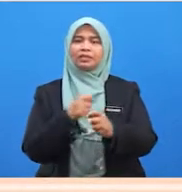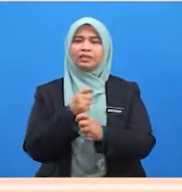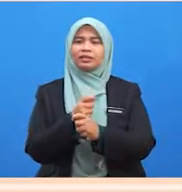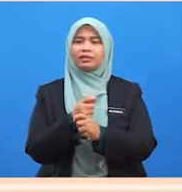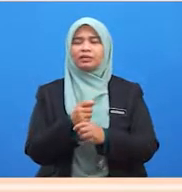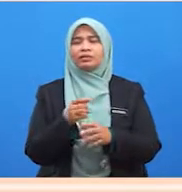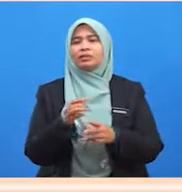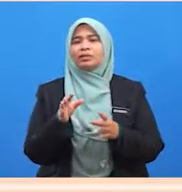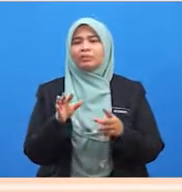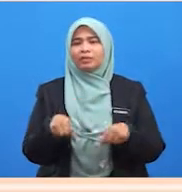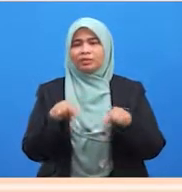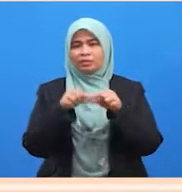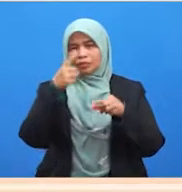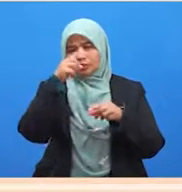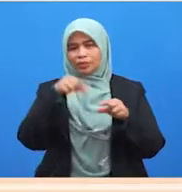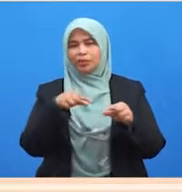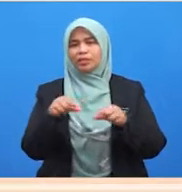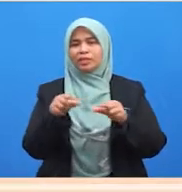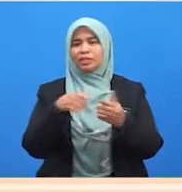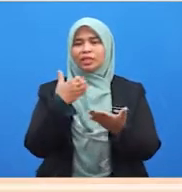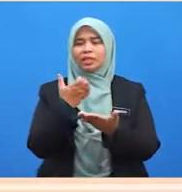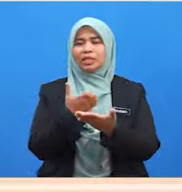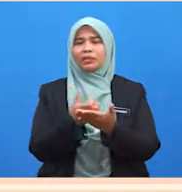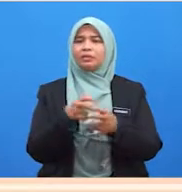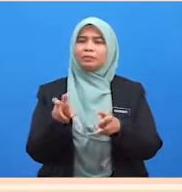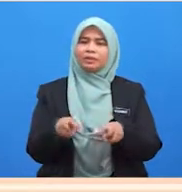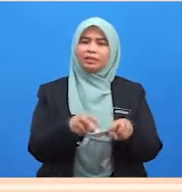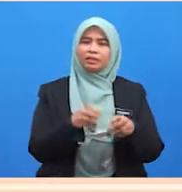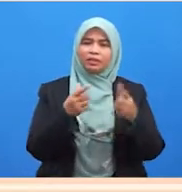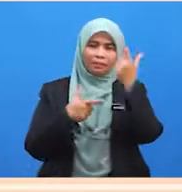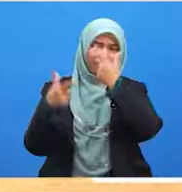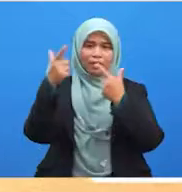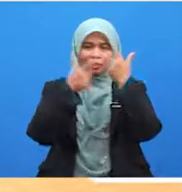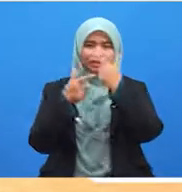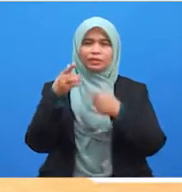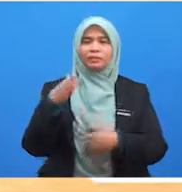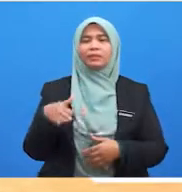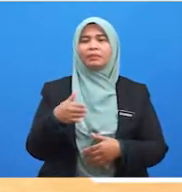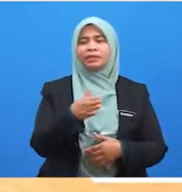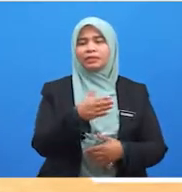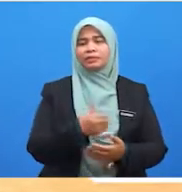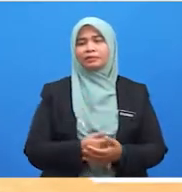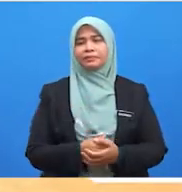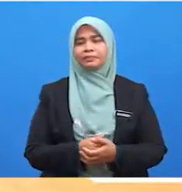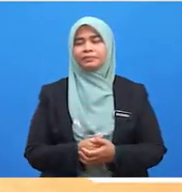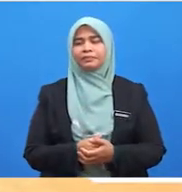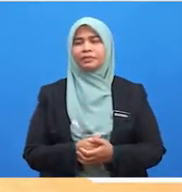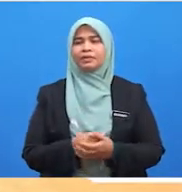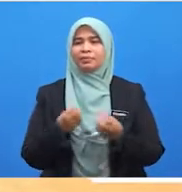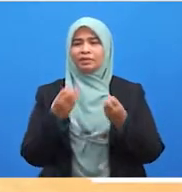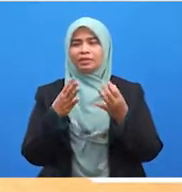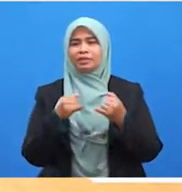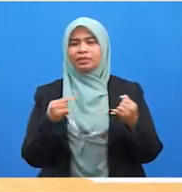pertanian, pelancongan, perikanan dan pembalakan. Pelbagai jenis tanaman seperti